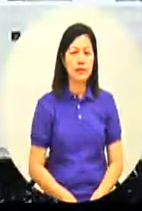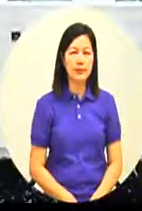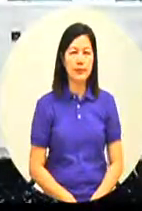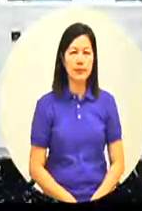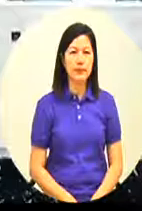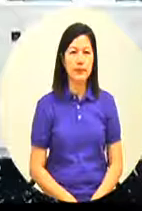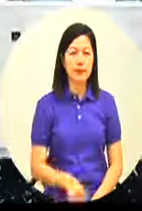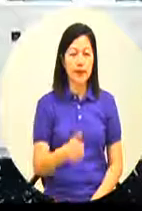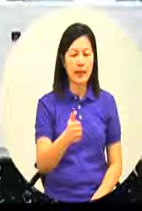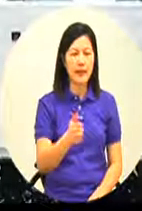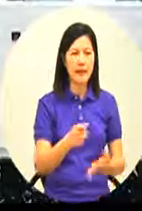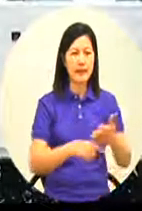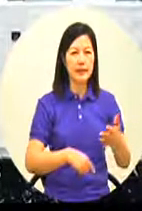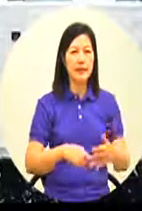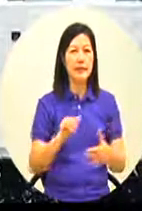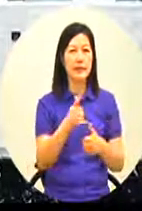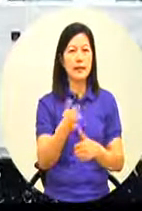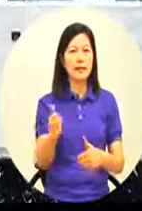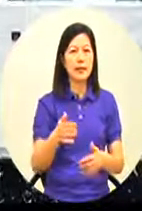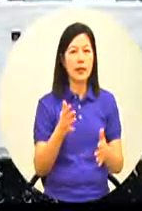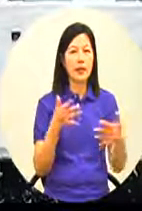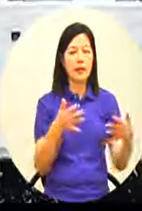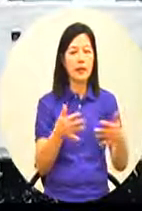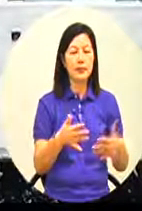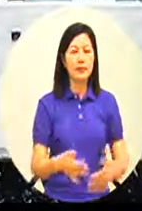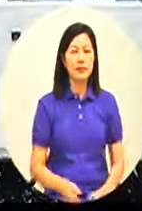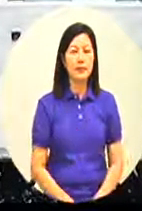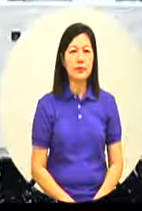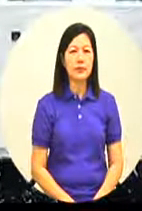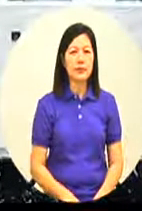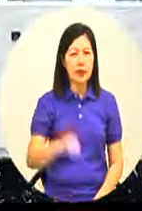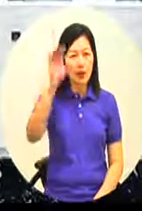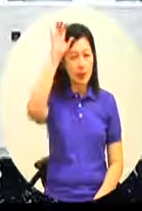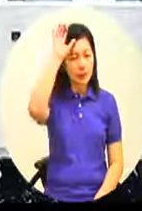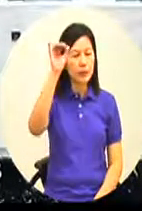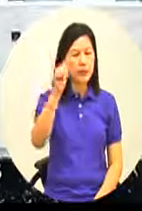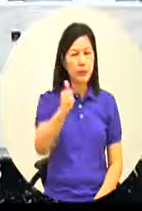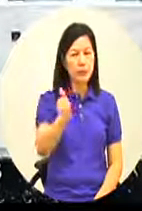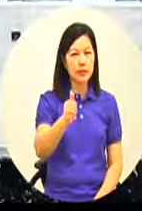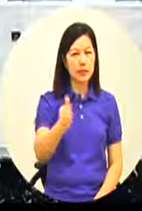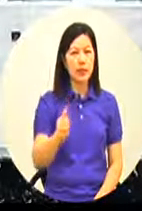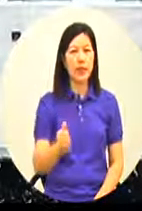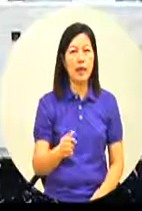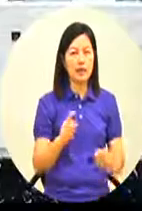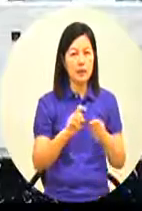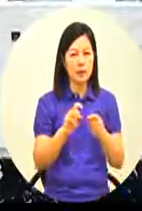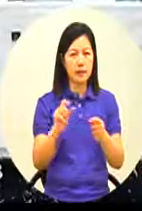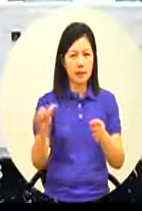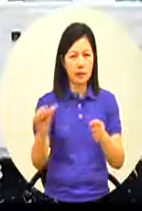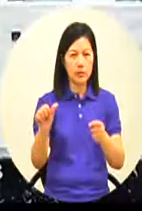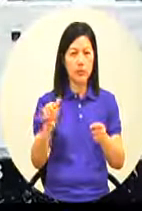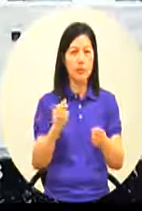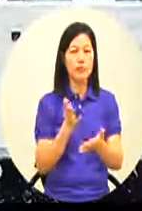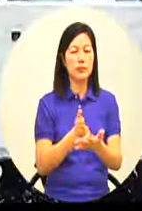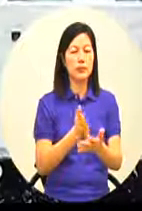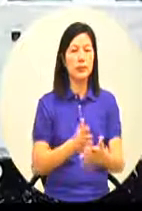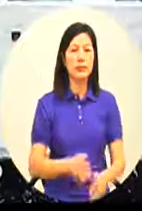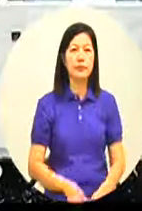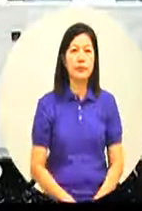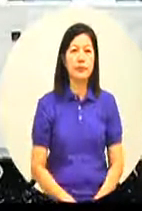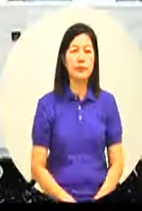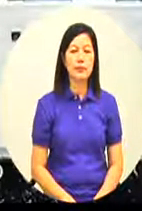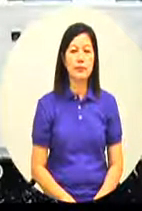谢谢简焕忠议员的质询，下一位请苏元成议员质询，时间15分钟，谢谢。 谢谢